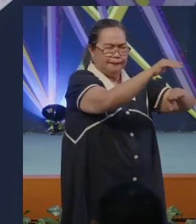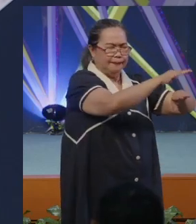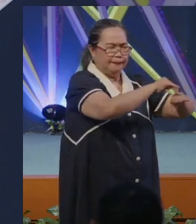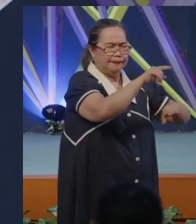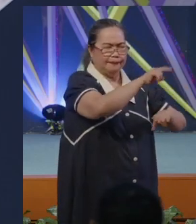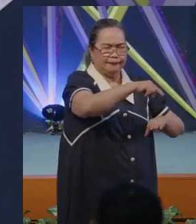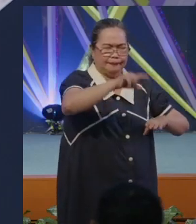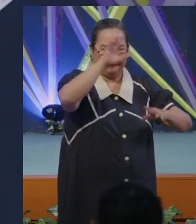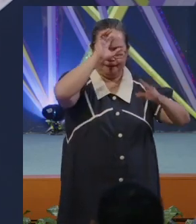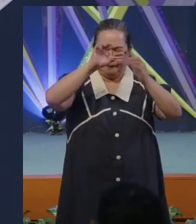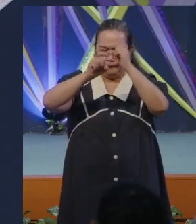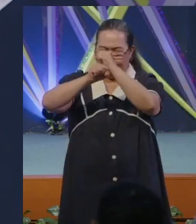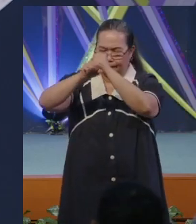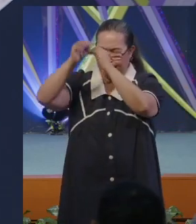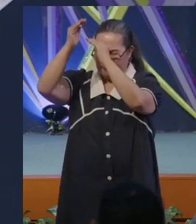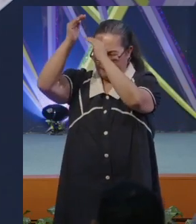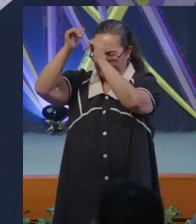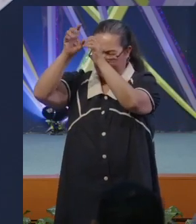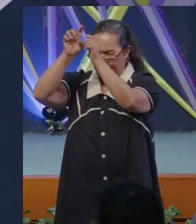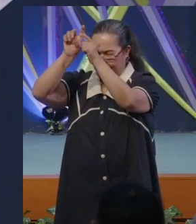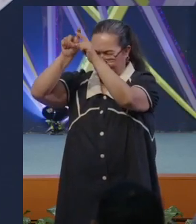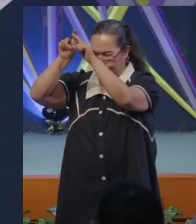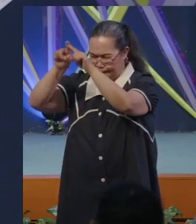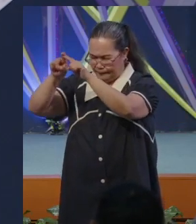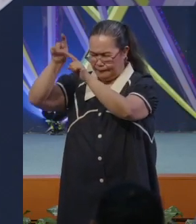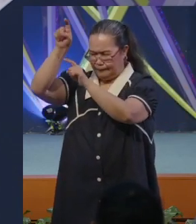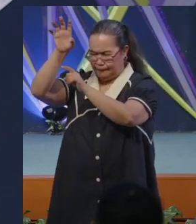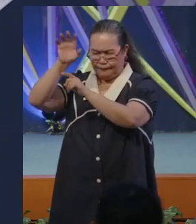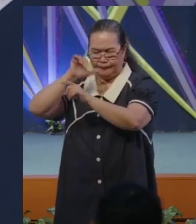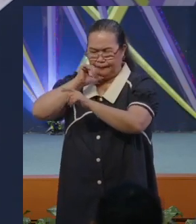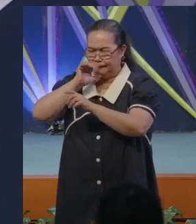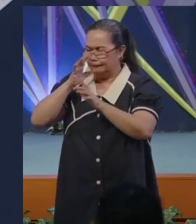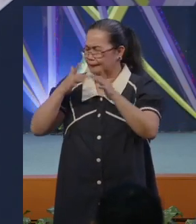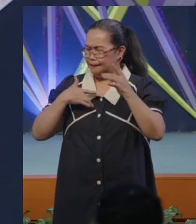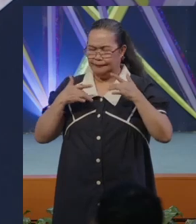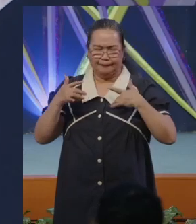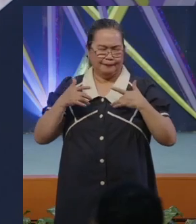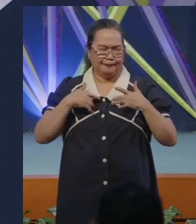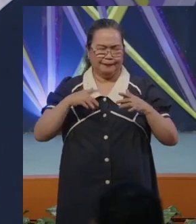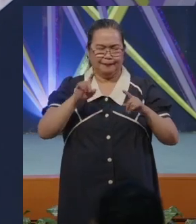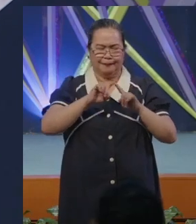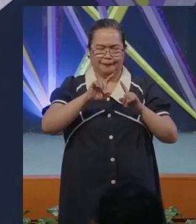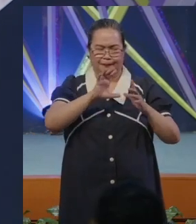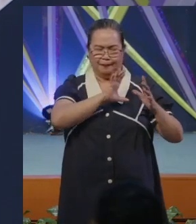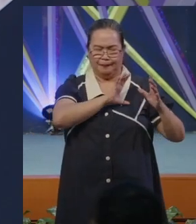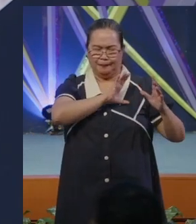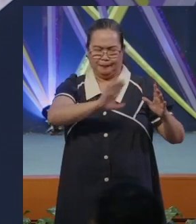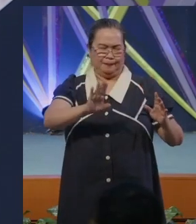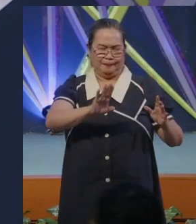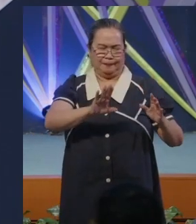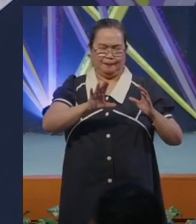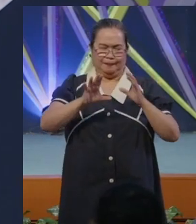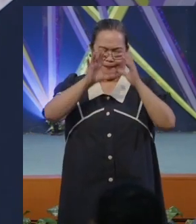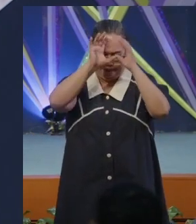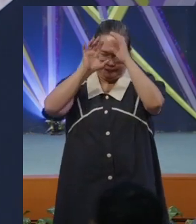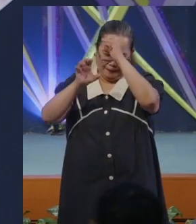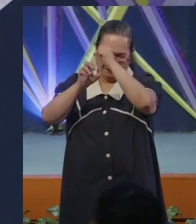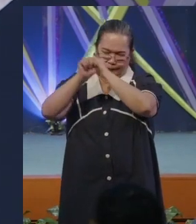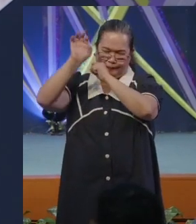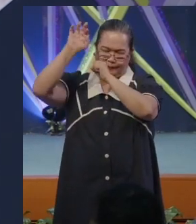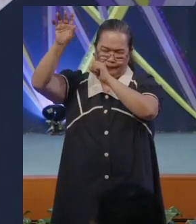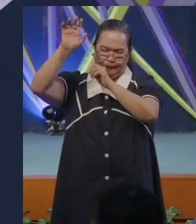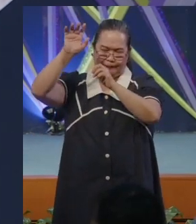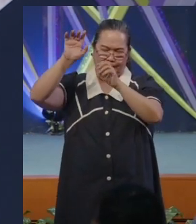inyo, na umasa sa inyo, na hindi na mag-alala, kundi umasa sa inyong kadakilaan, sa